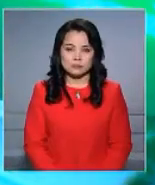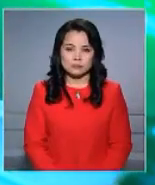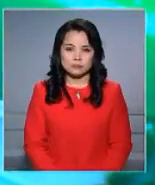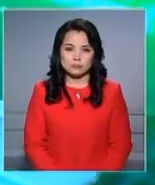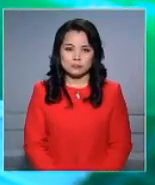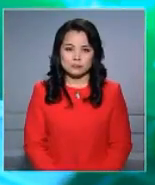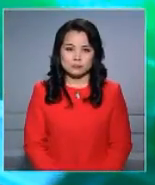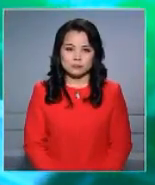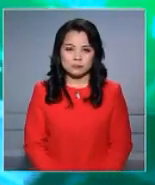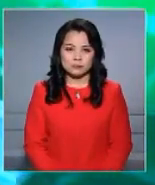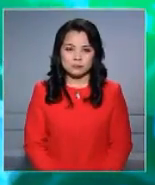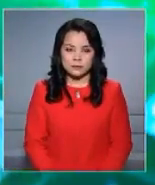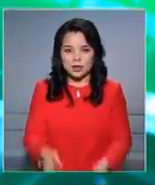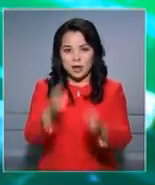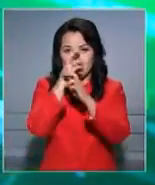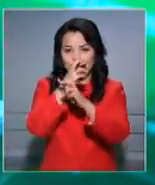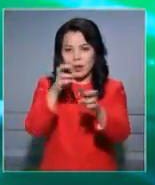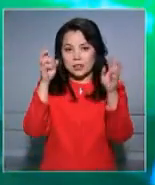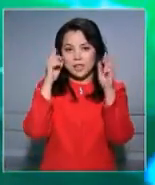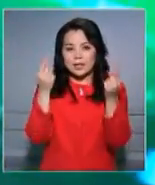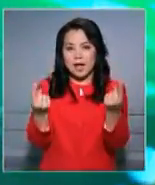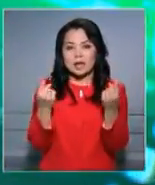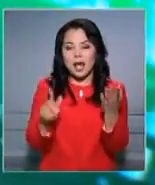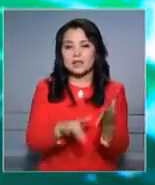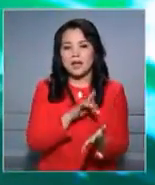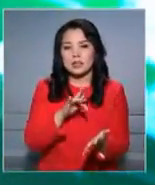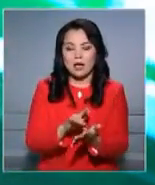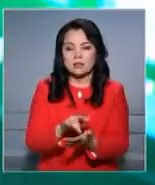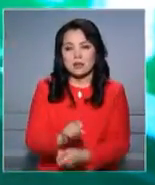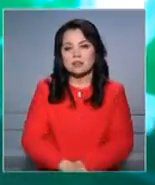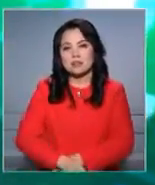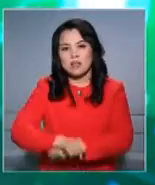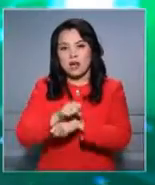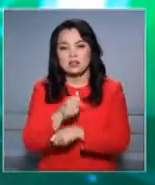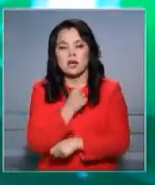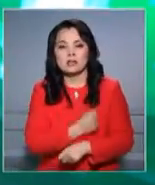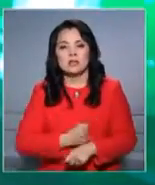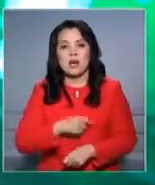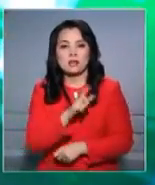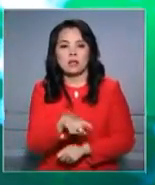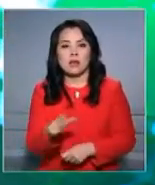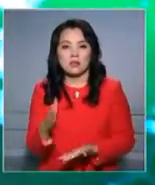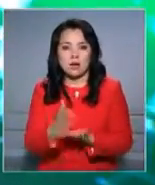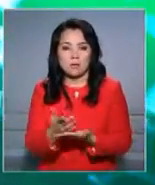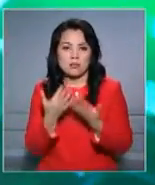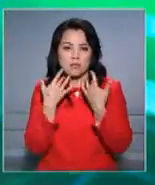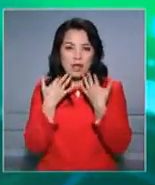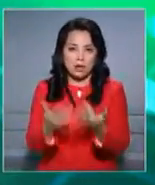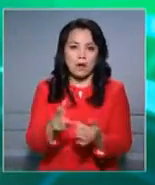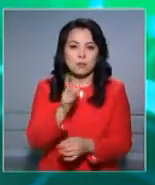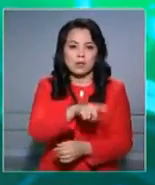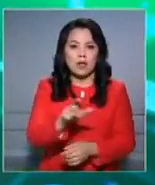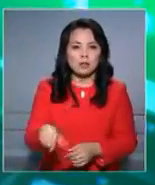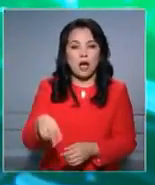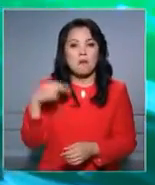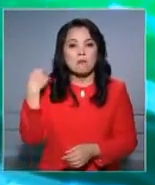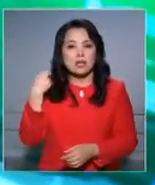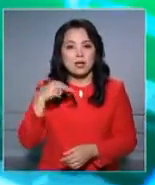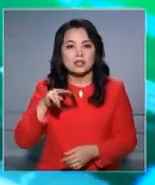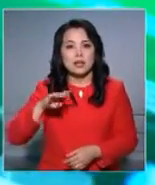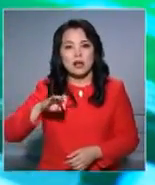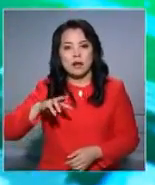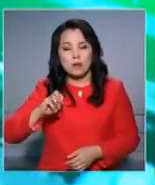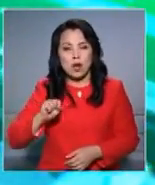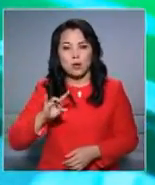Енді жаһан жаңалықтарынан. Бразилияның ірі қалаларында жаппай ереуілдер өтіп жатыр. Халықтың талабы бірі, олар президент Дилма